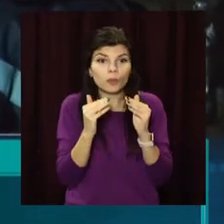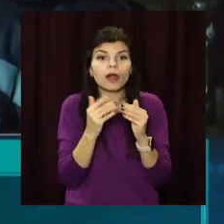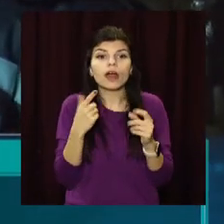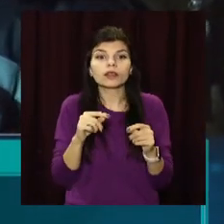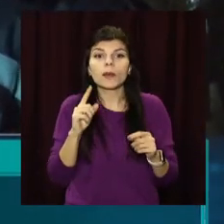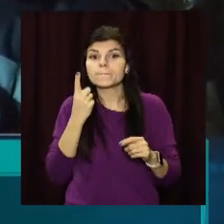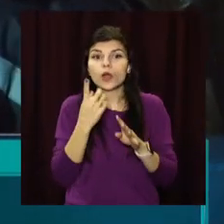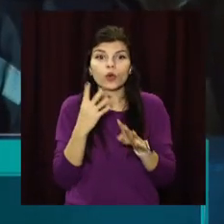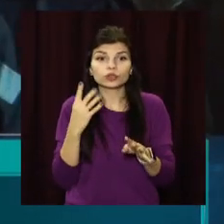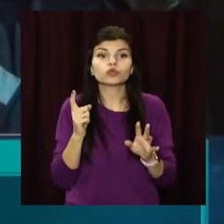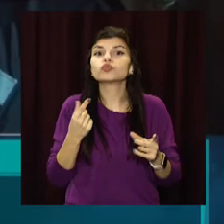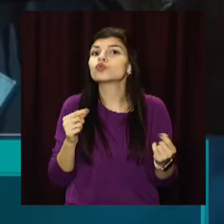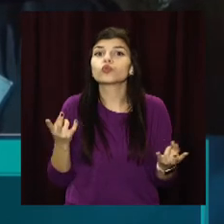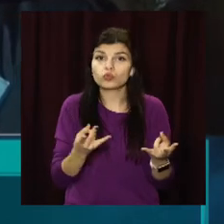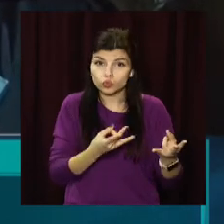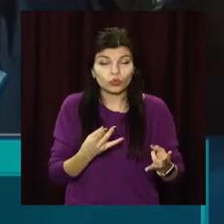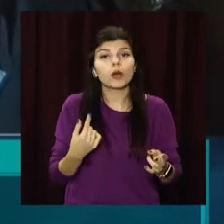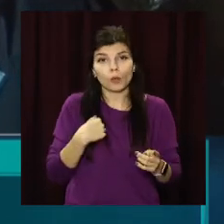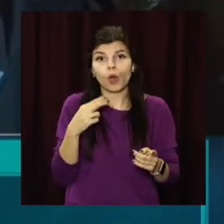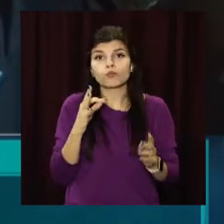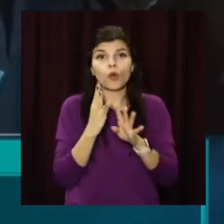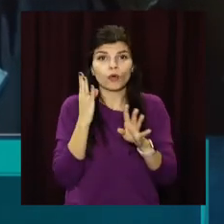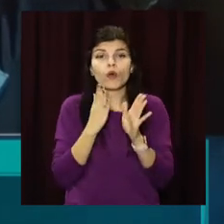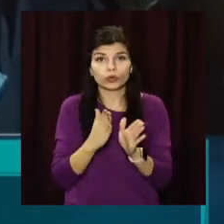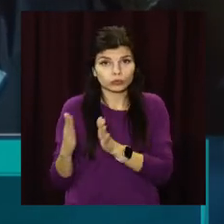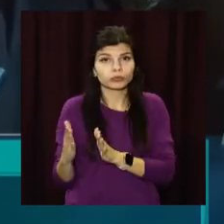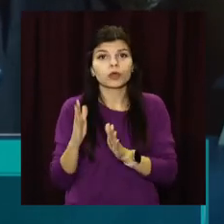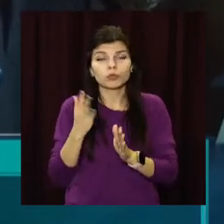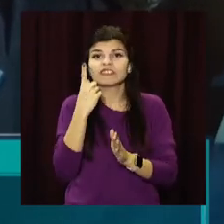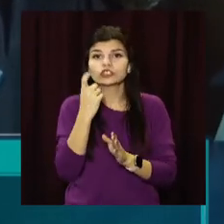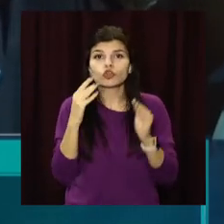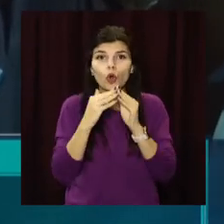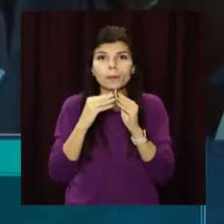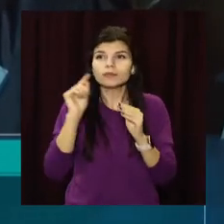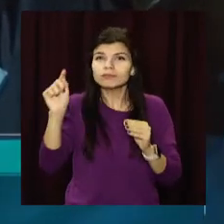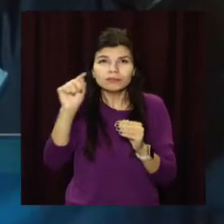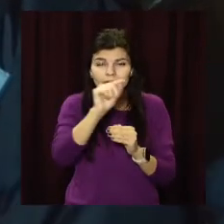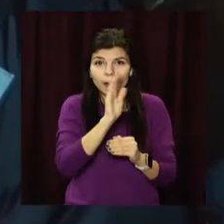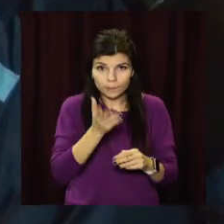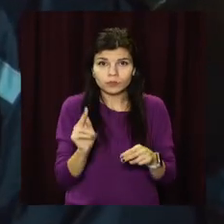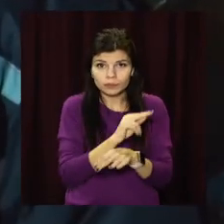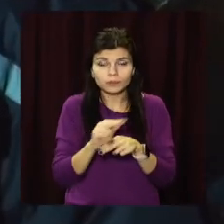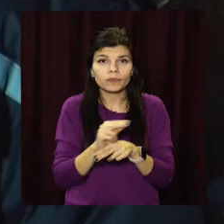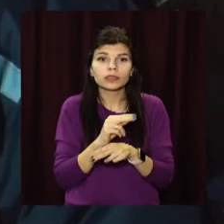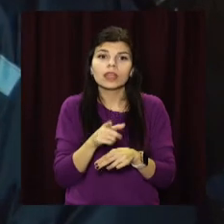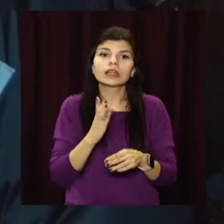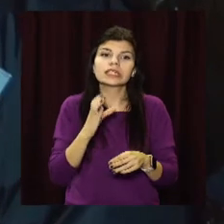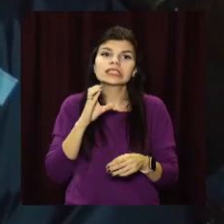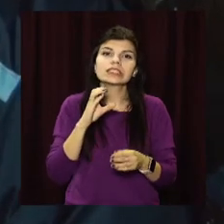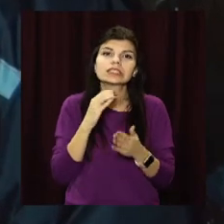где-то в первую очередь необходимо, мы отремонтируем порядка подвалов в 100 домах. Где-то в 100 домах мы полностью отремонтируем